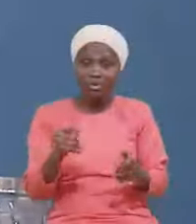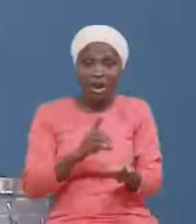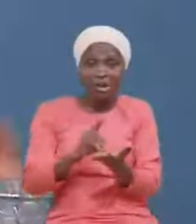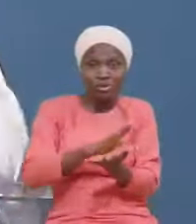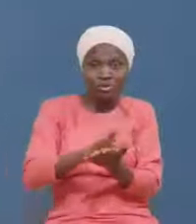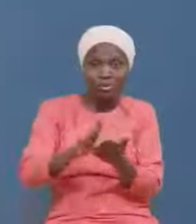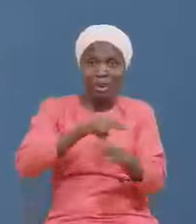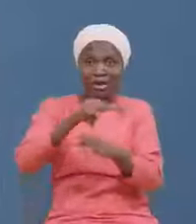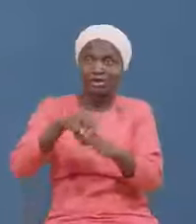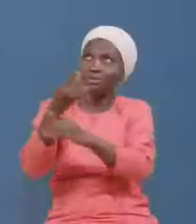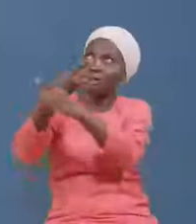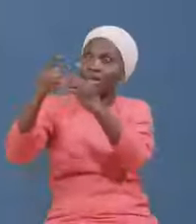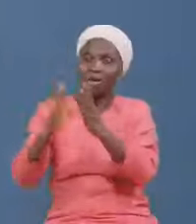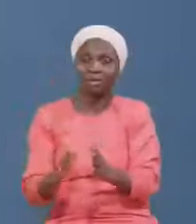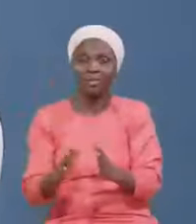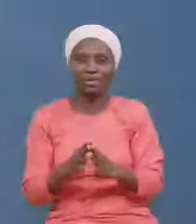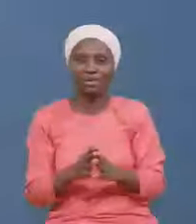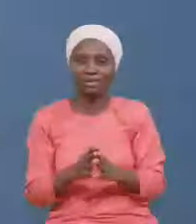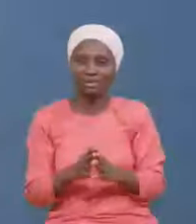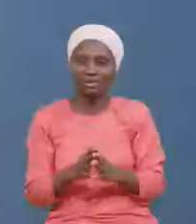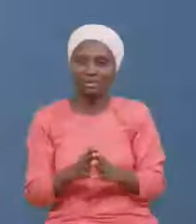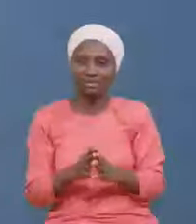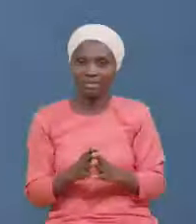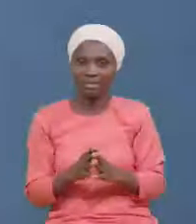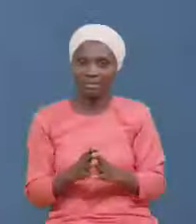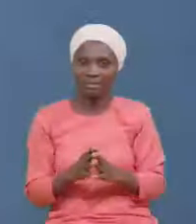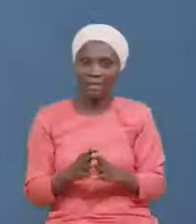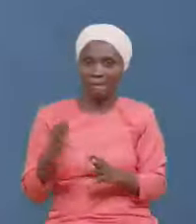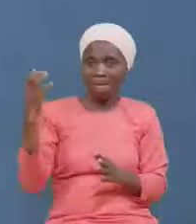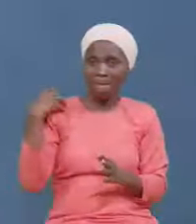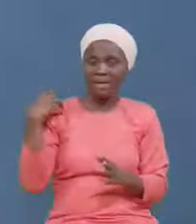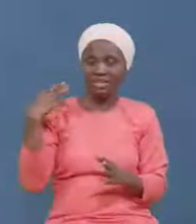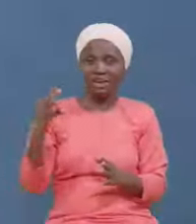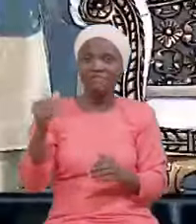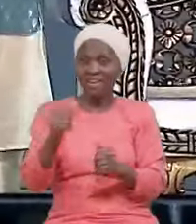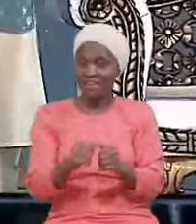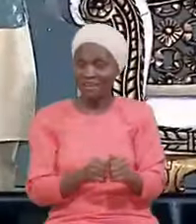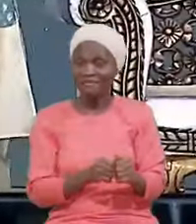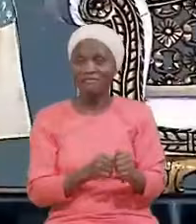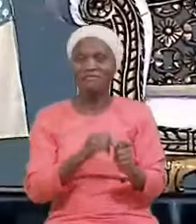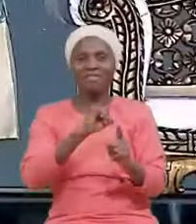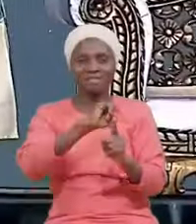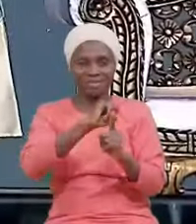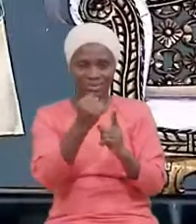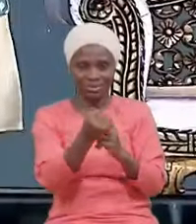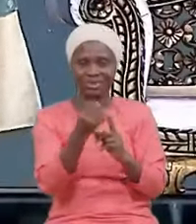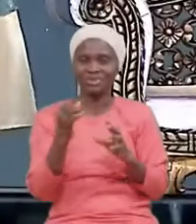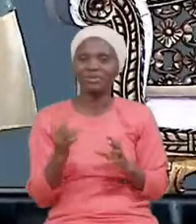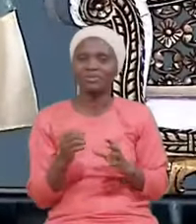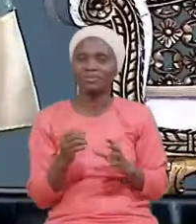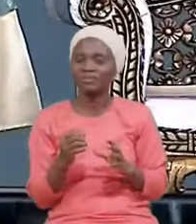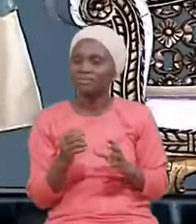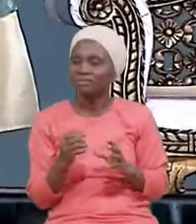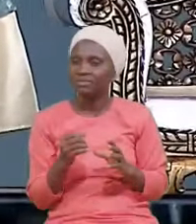liberator, కానీ ప్రకృతిగా తీతమైన విడుదల ఇచ్చేవాడు, మాస్టర్ ఆఫ్ ఎవ్రీ సిట్యుయేషన్, ఆయన ప్రతి పరిస్థితికి యజమాని అయిన